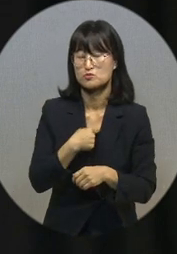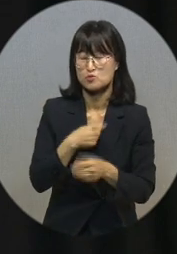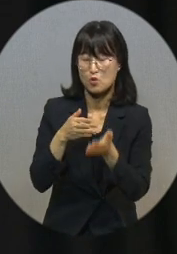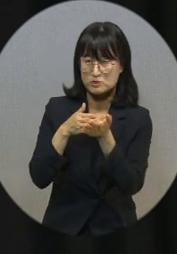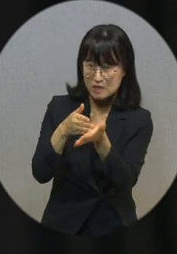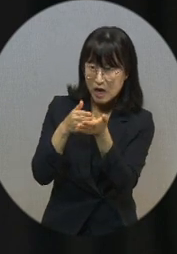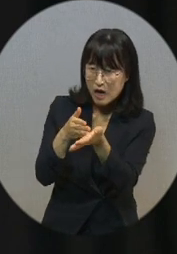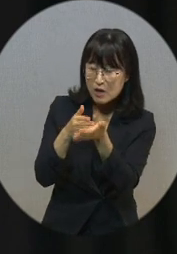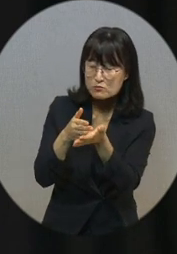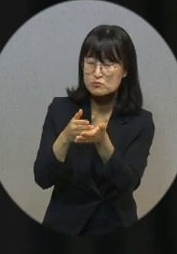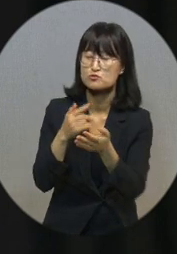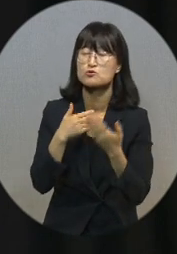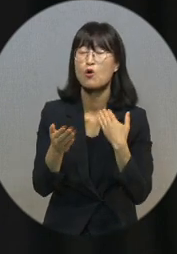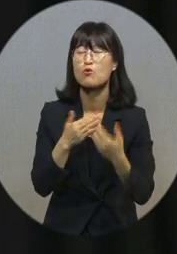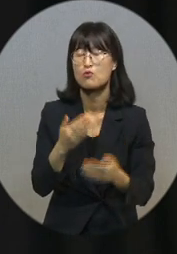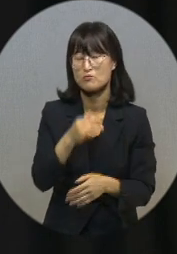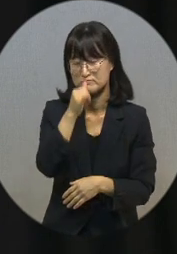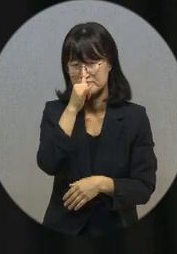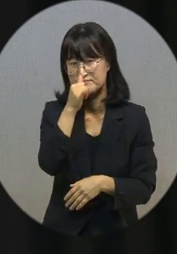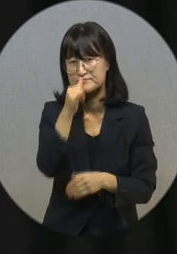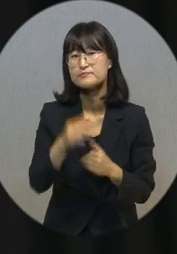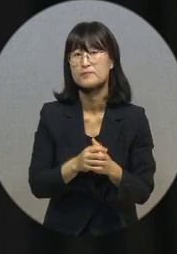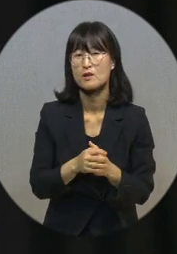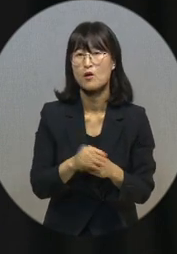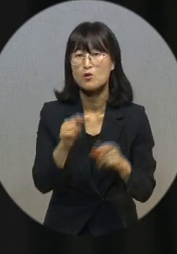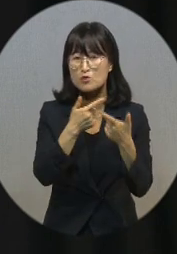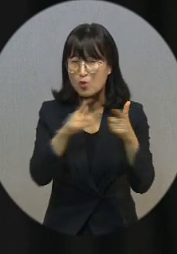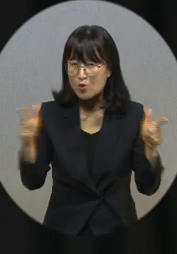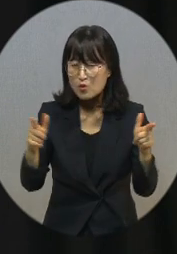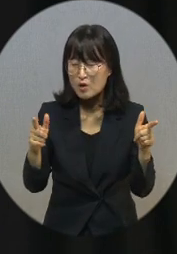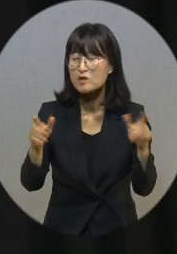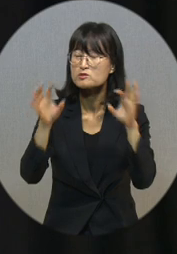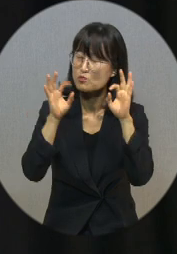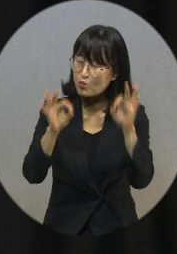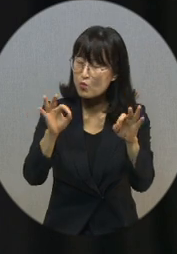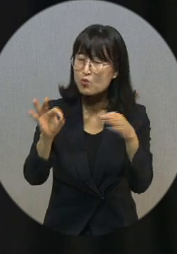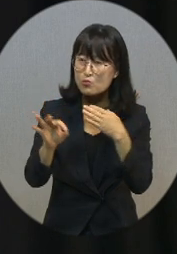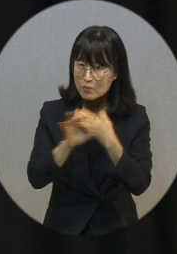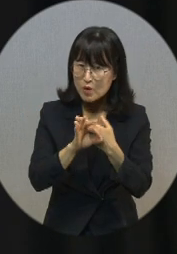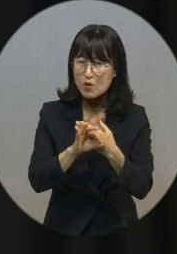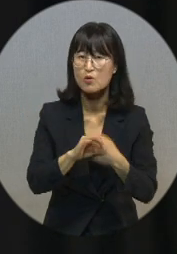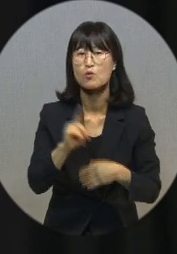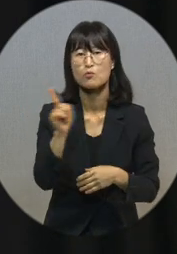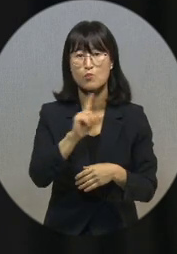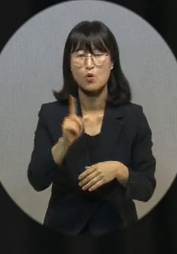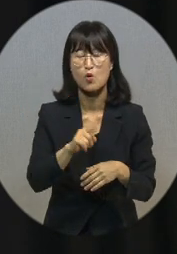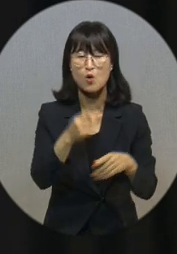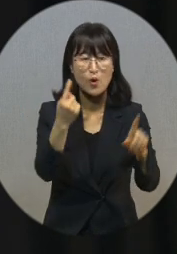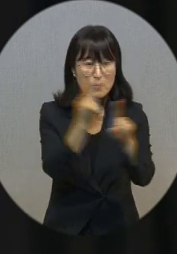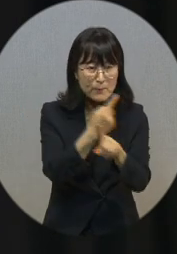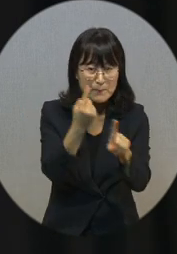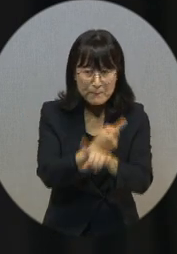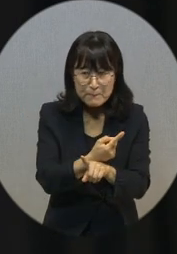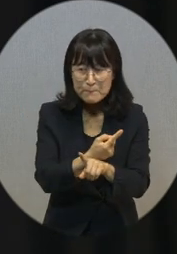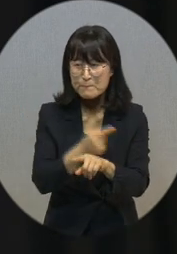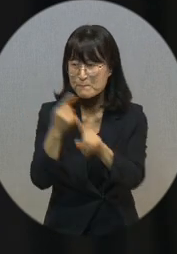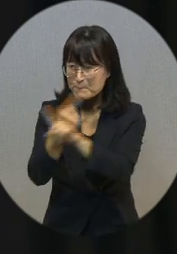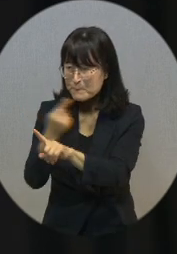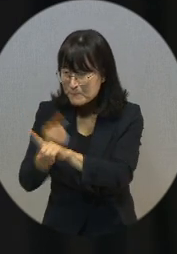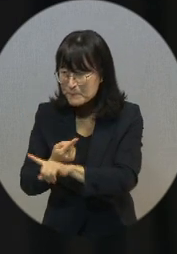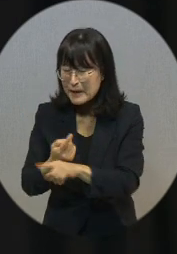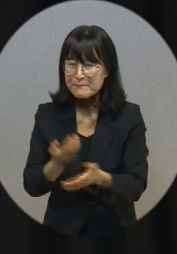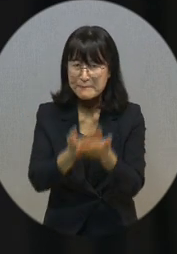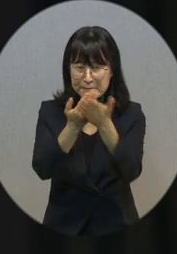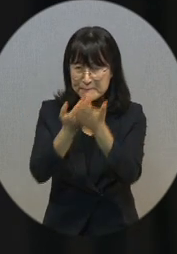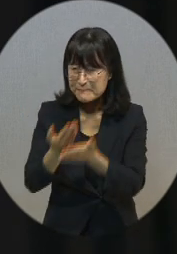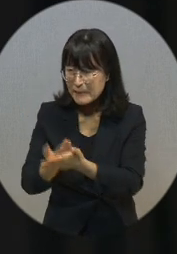네. 그런 경험들을 이제 좀 비추어 보면 네. 이런 부분들을 개선해야 될 것들 그런 것들이